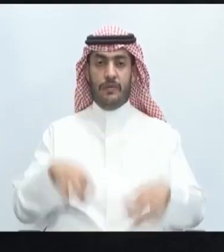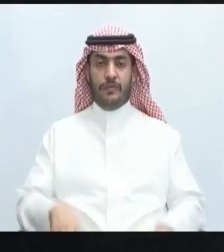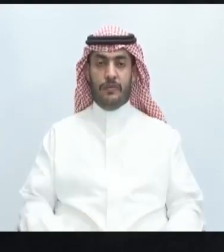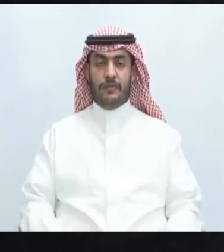وبركاته